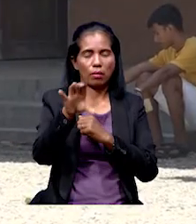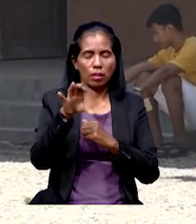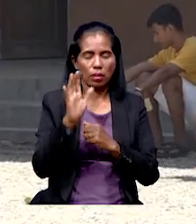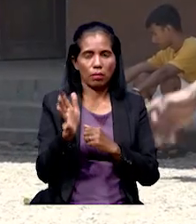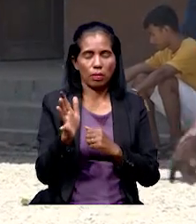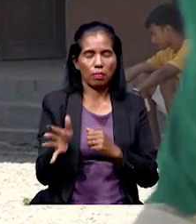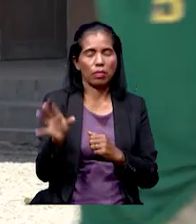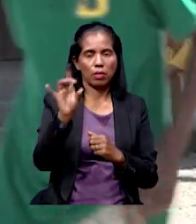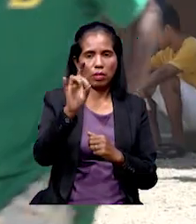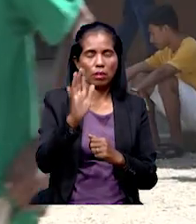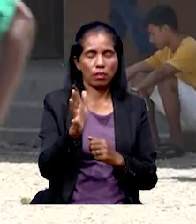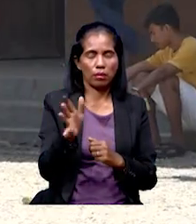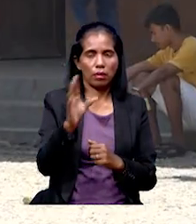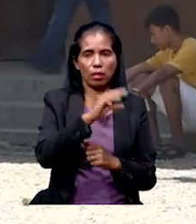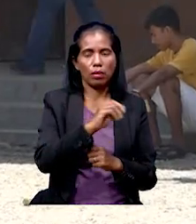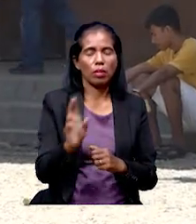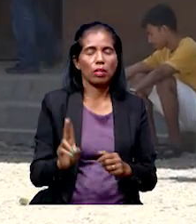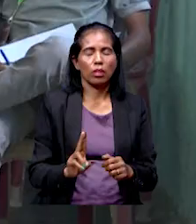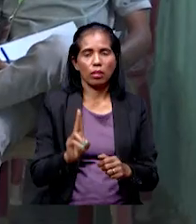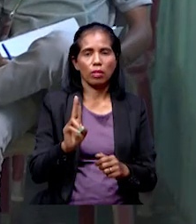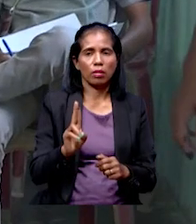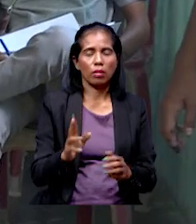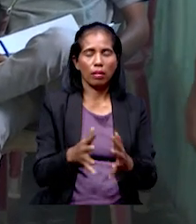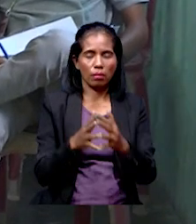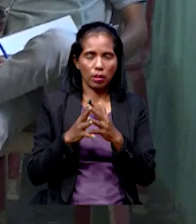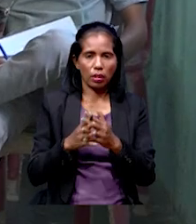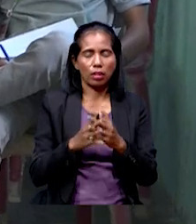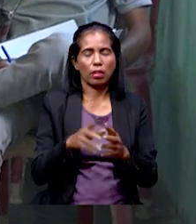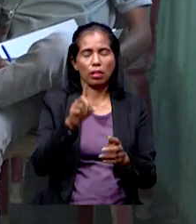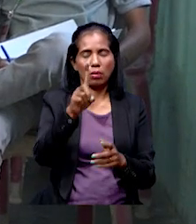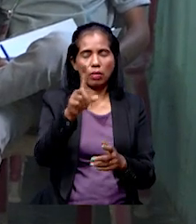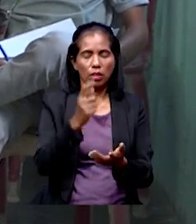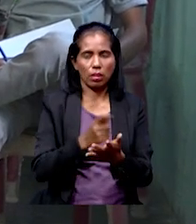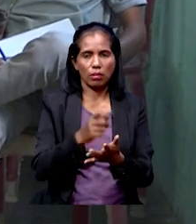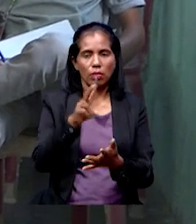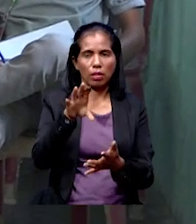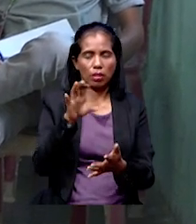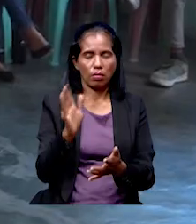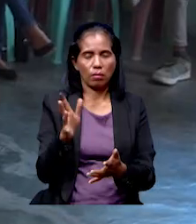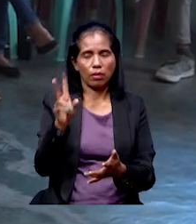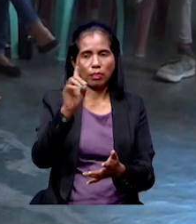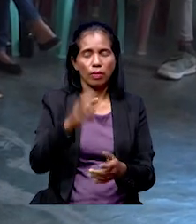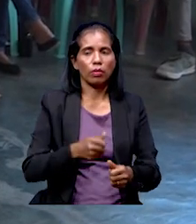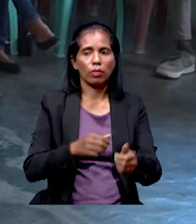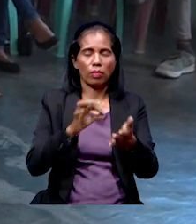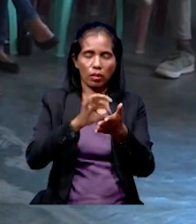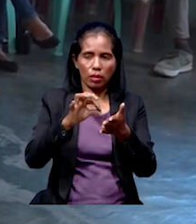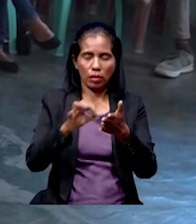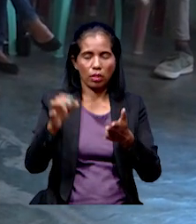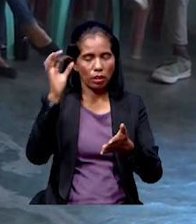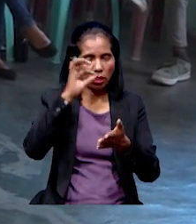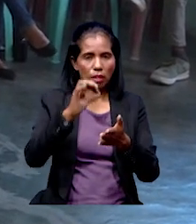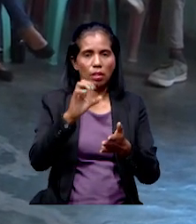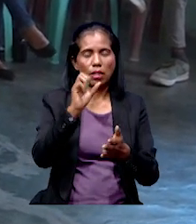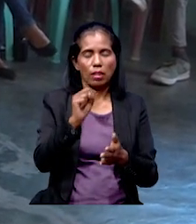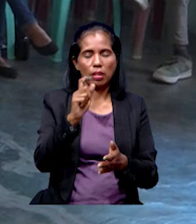Reino Unido hamutuk rihun rua atus rua ronulu resing sia. Baseia ba faz de registro nebe Secretariado Técnico